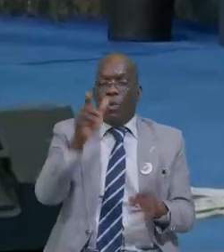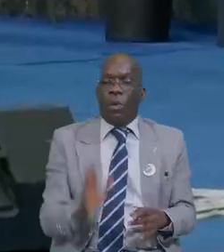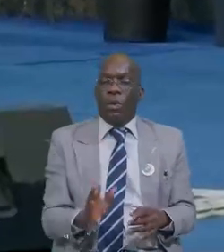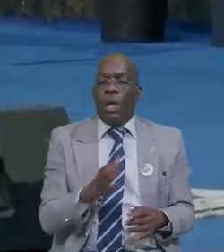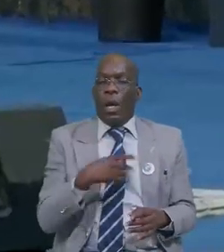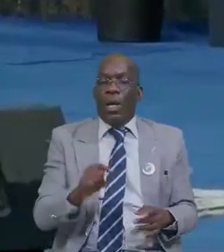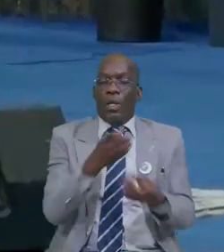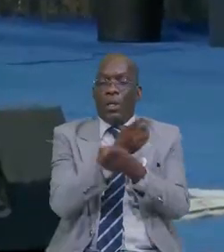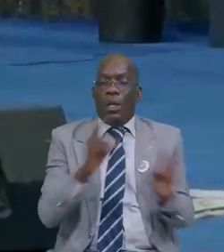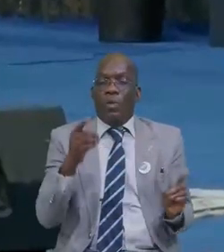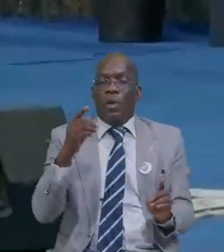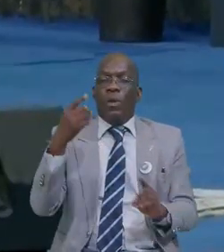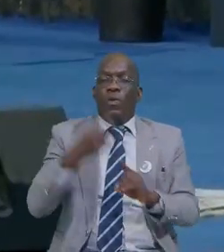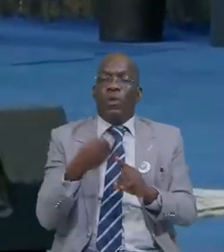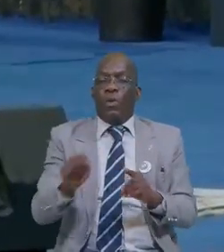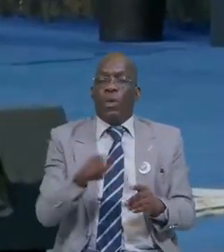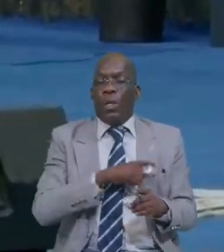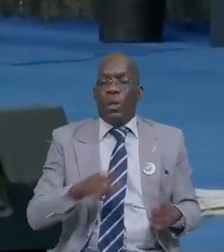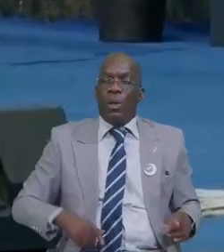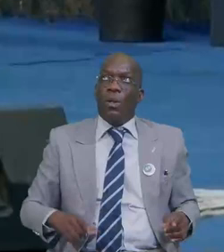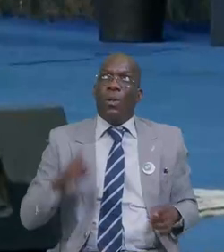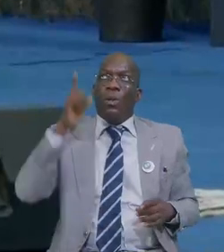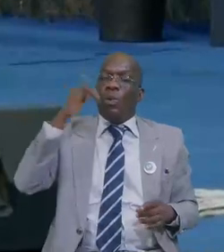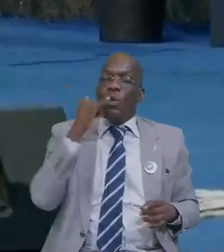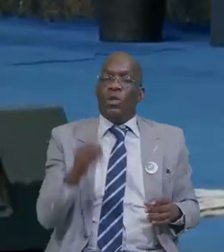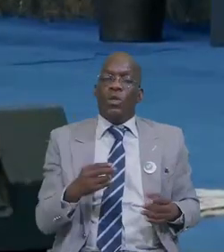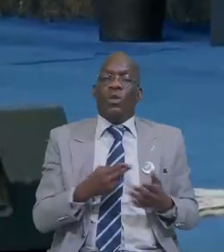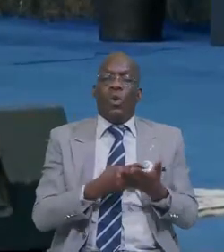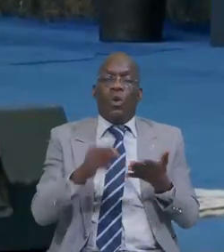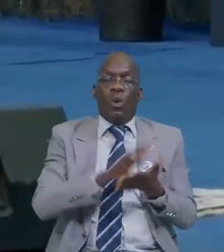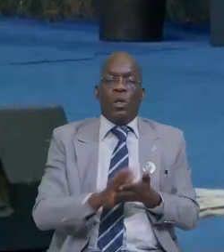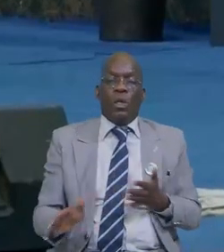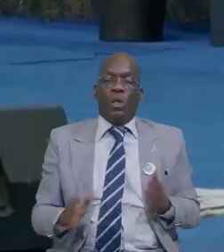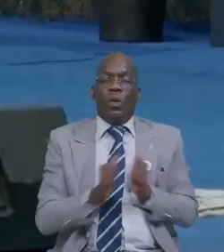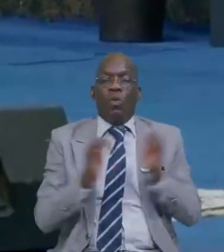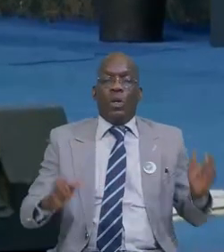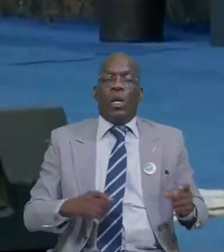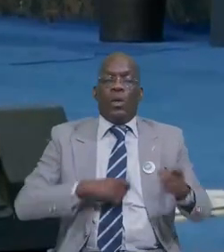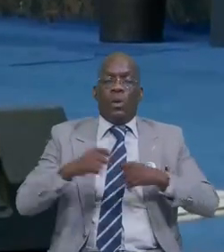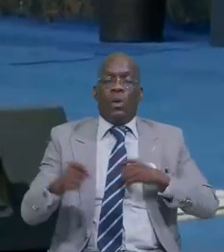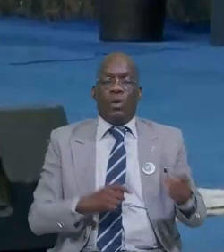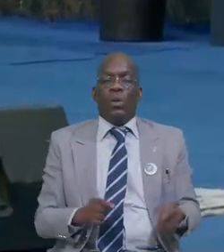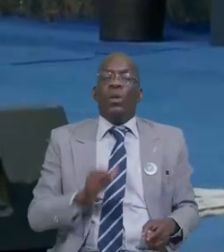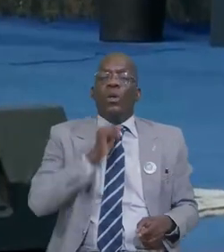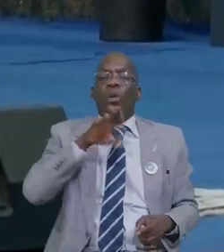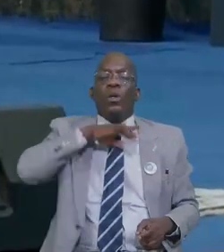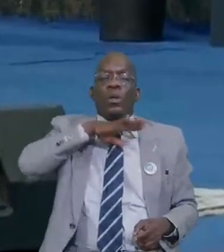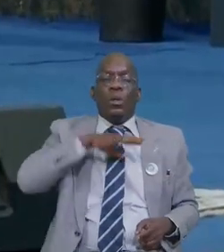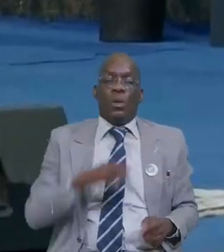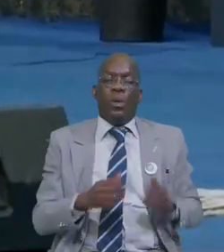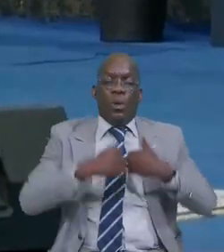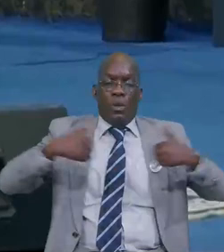de Dieu et la délivrance du Seigneur. Il est innocent, sans